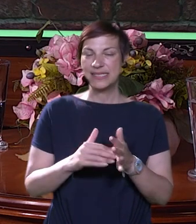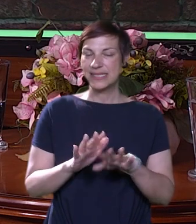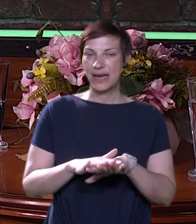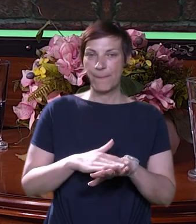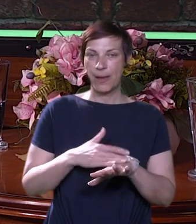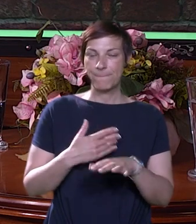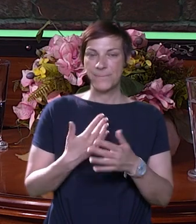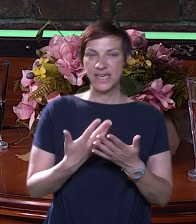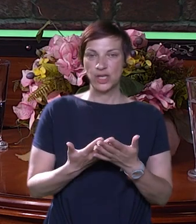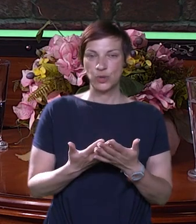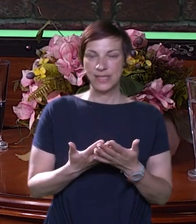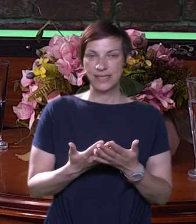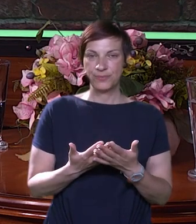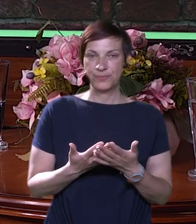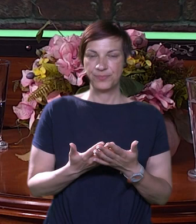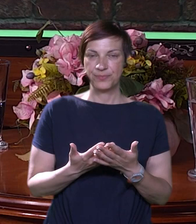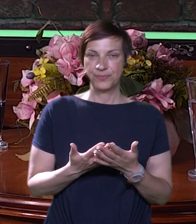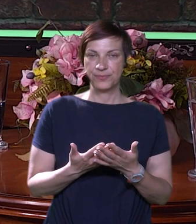treba brinuti. Tako